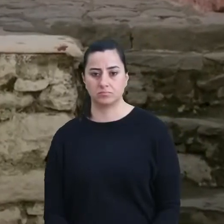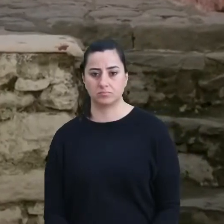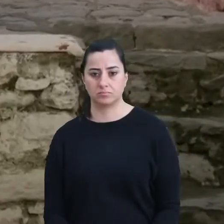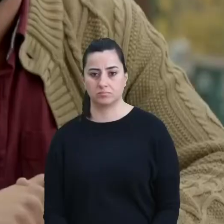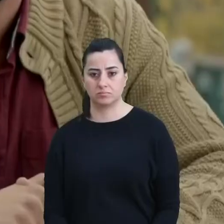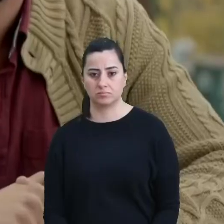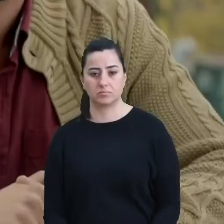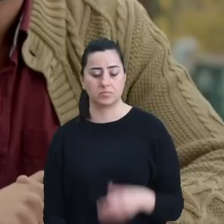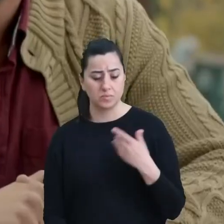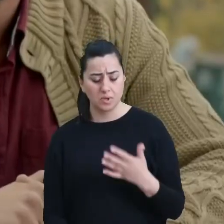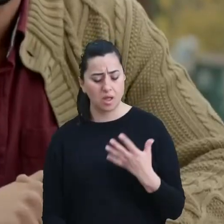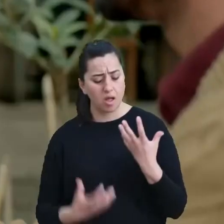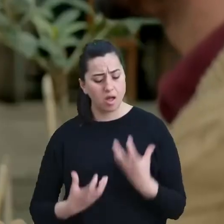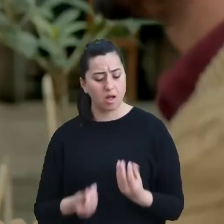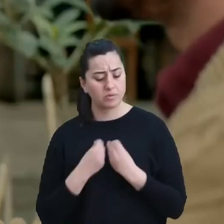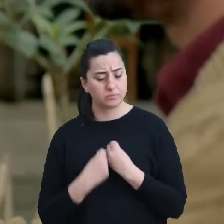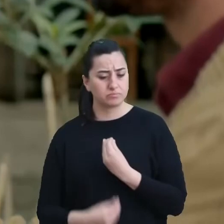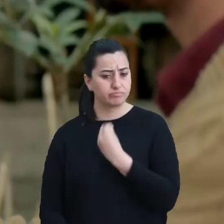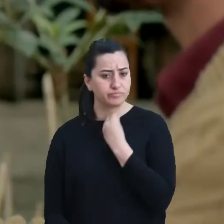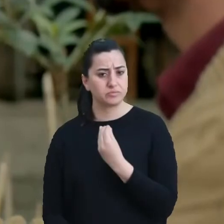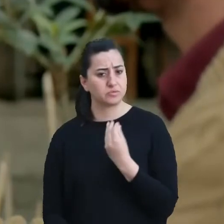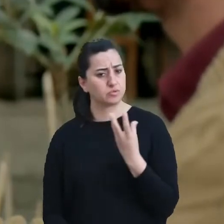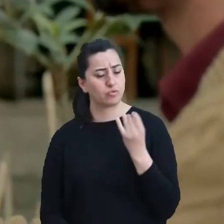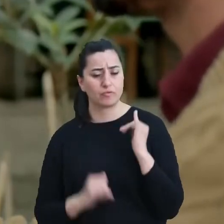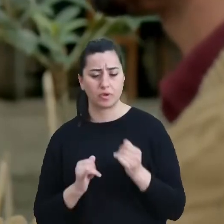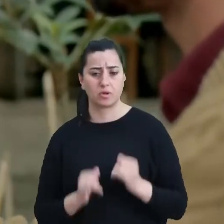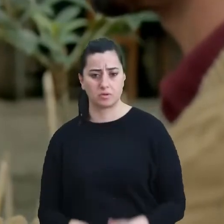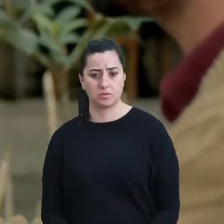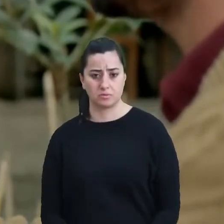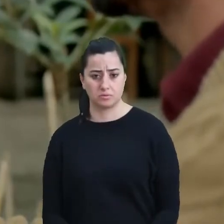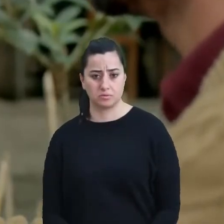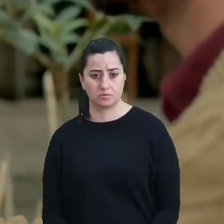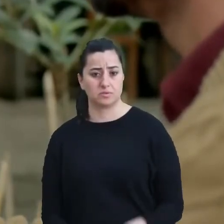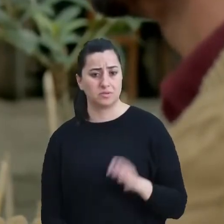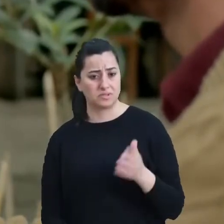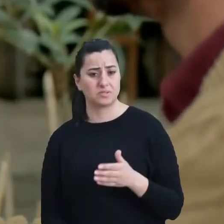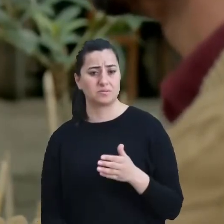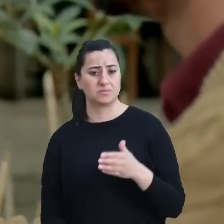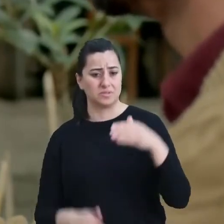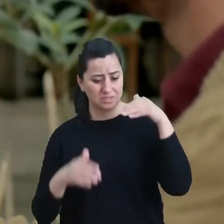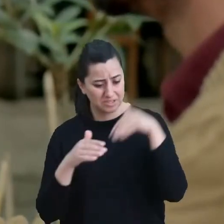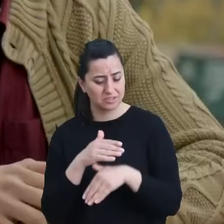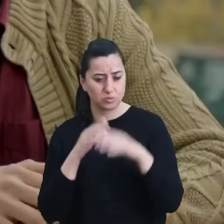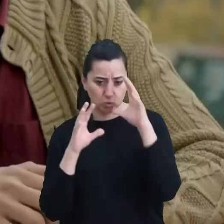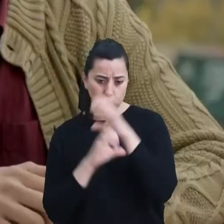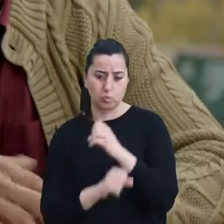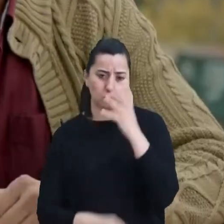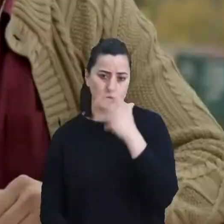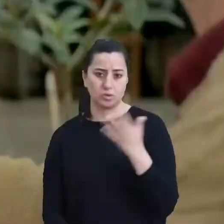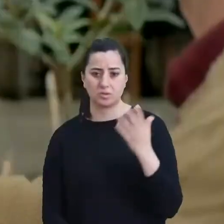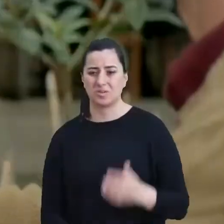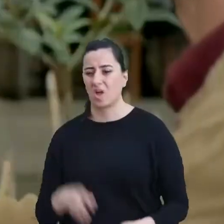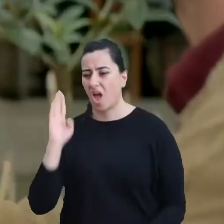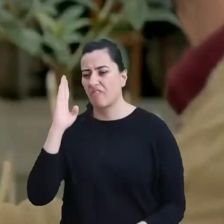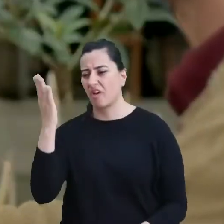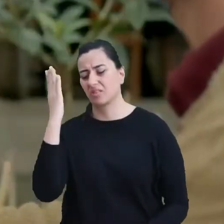Bir ağrımı gitti, bir ağrımı gitti Sadıç. Anlatamam sana. Keşke dedim şu yeri yarılsaydı da içine girseydim.